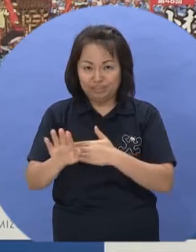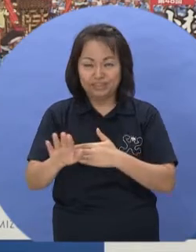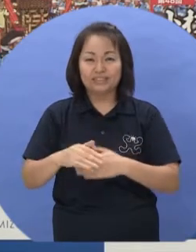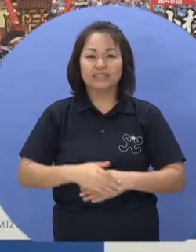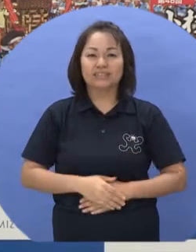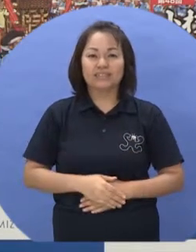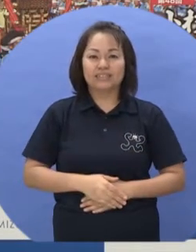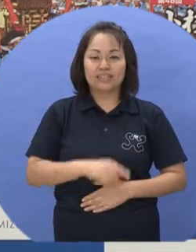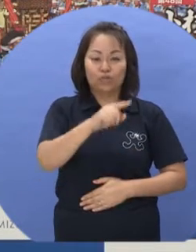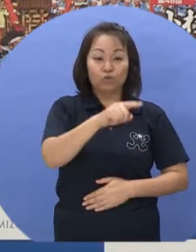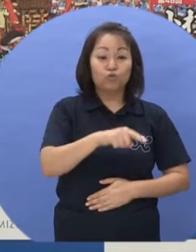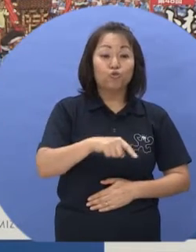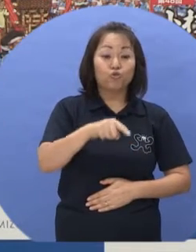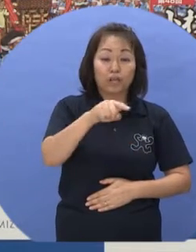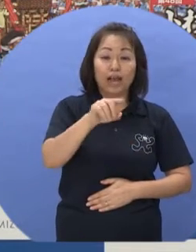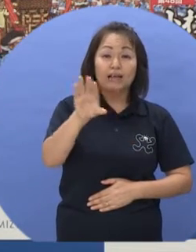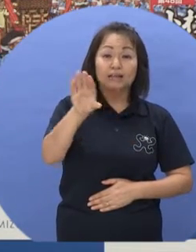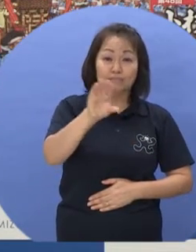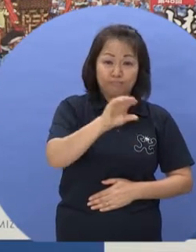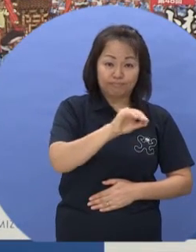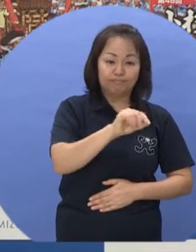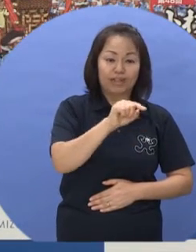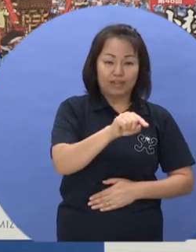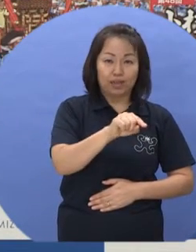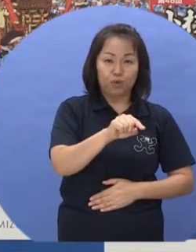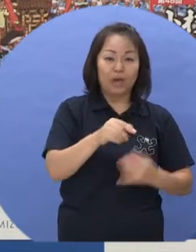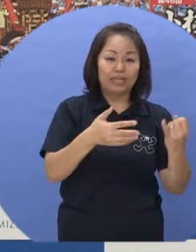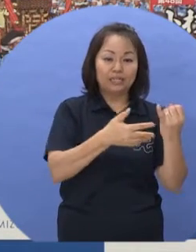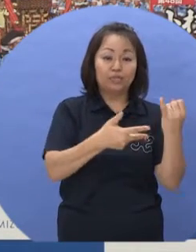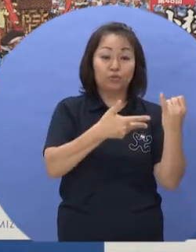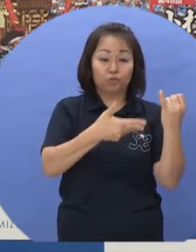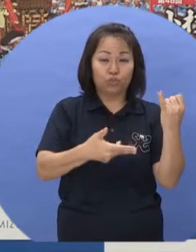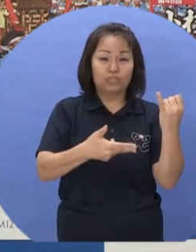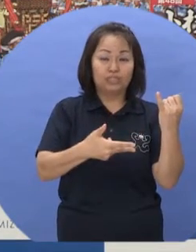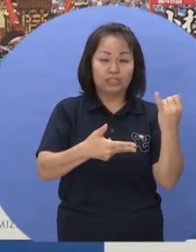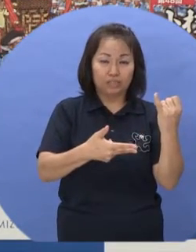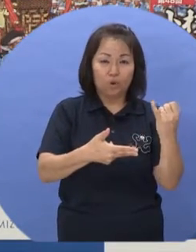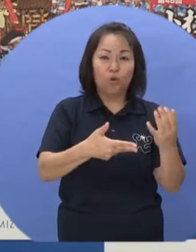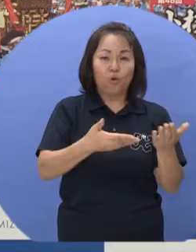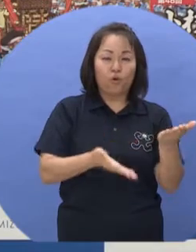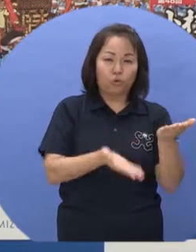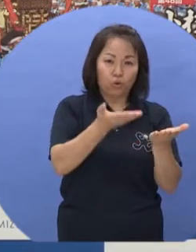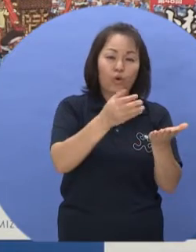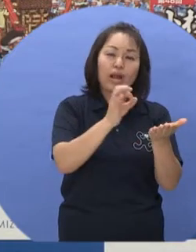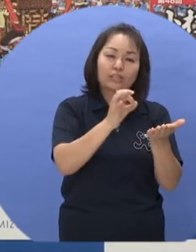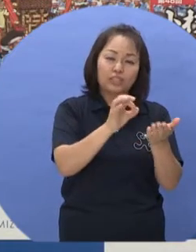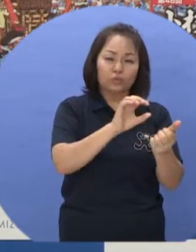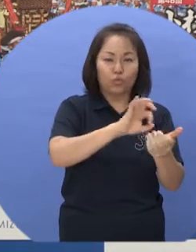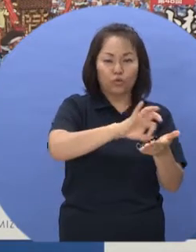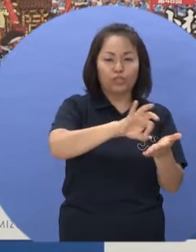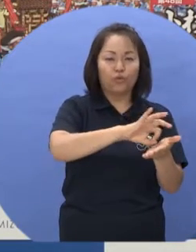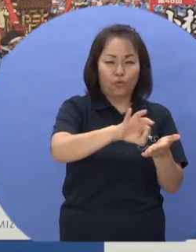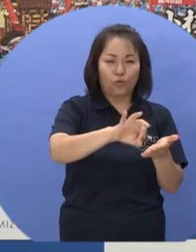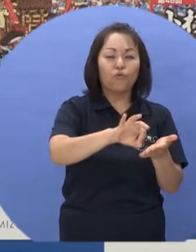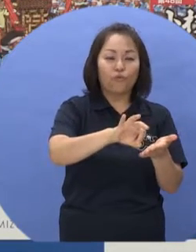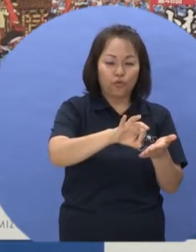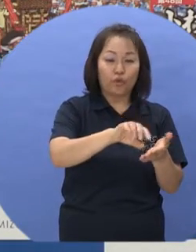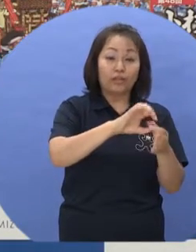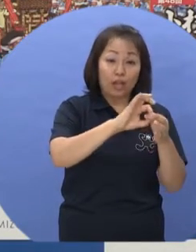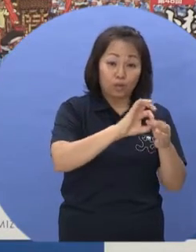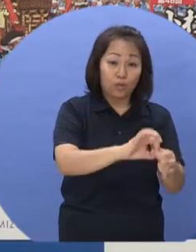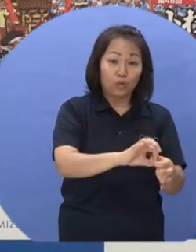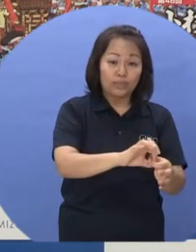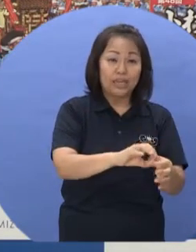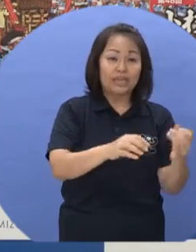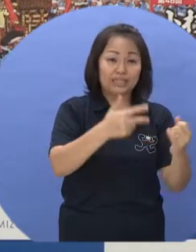ン型、U ターン型につきましては、市の奨学金を利用されておられる方ということでございますので、市の方で把握をしており